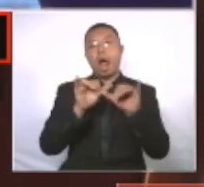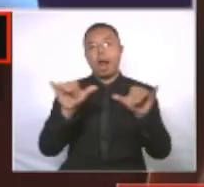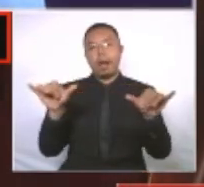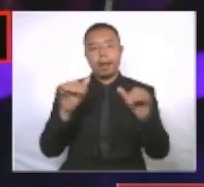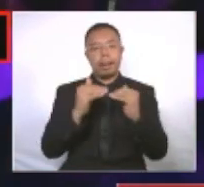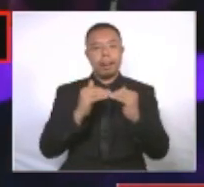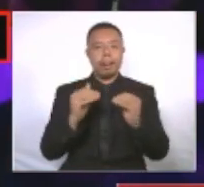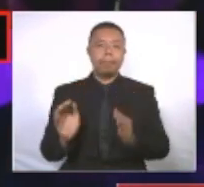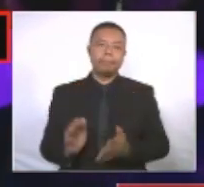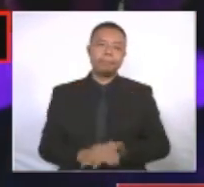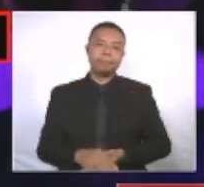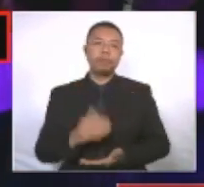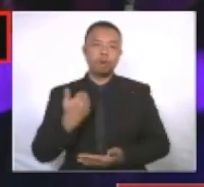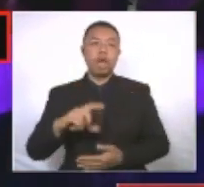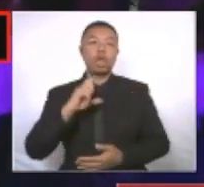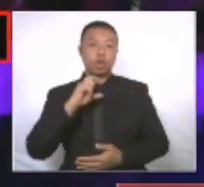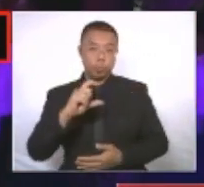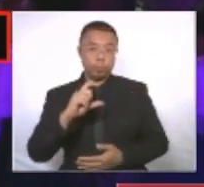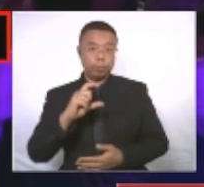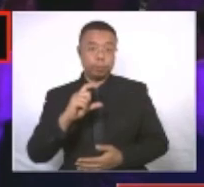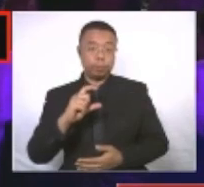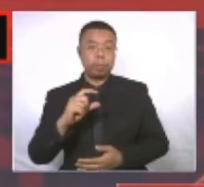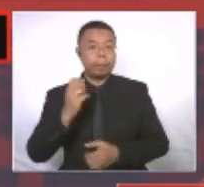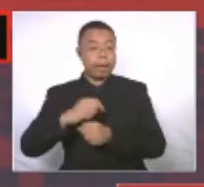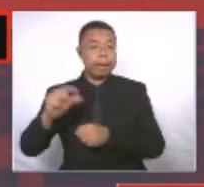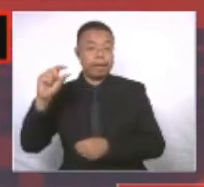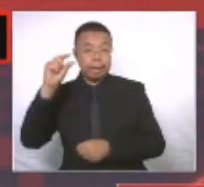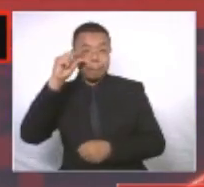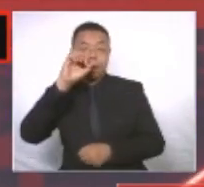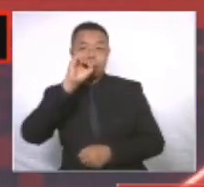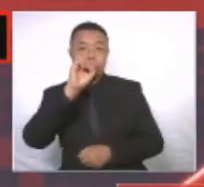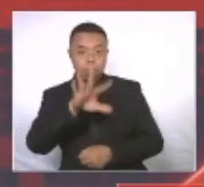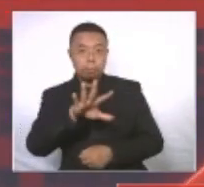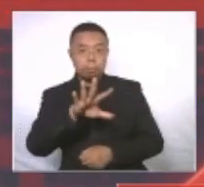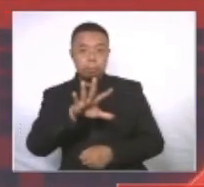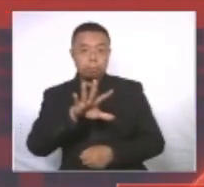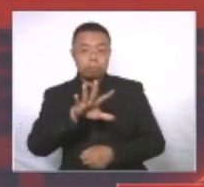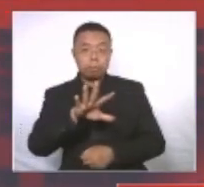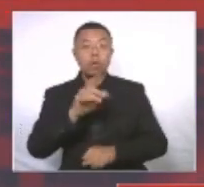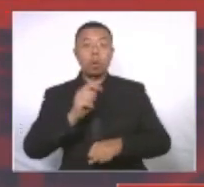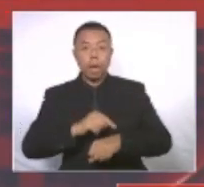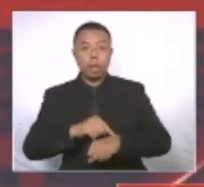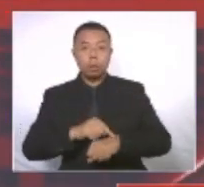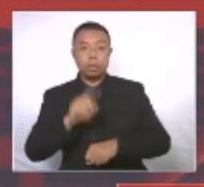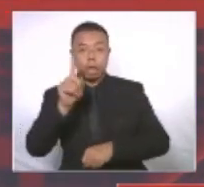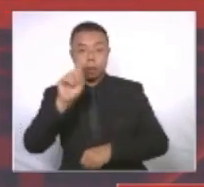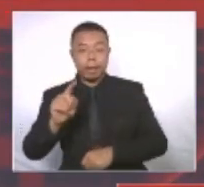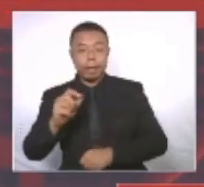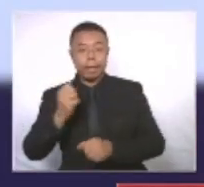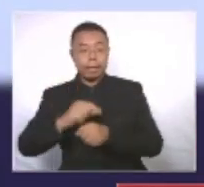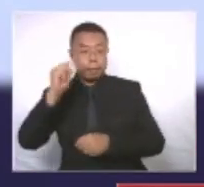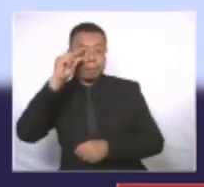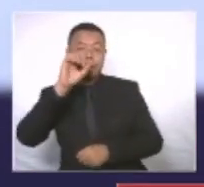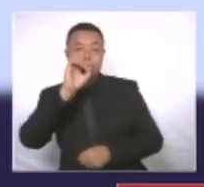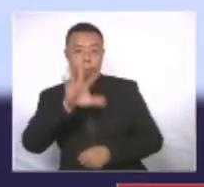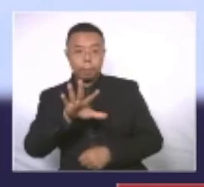Cukup? Cukup. Silakan Pak Gibran untuk menanggapi. Waktunya 1 menit, silakan.